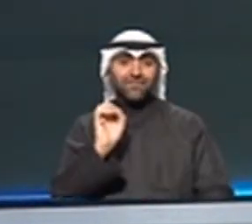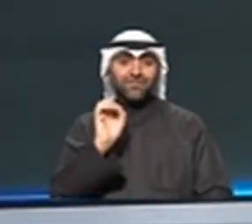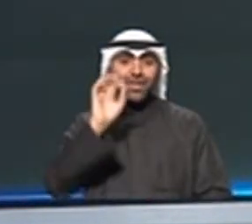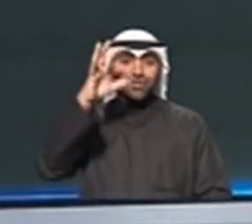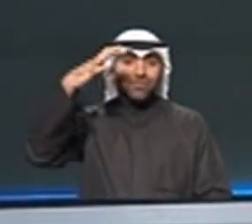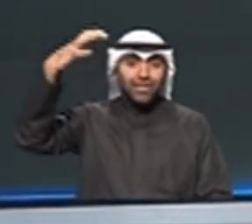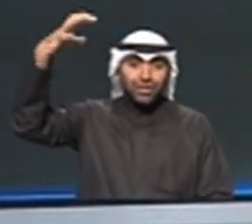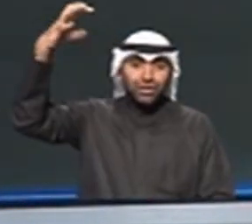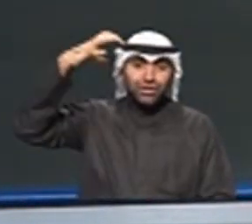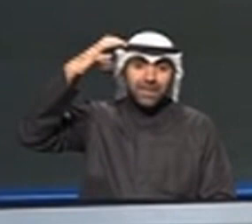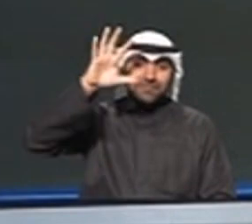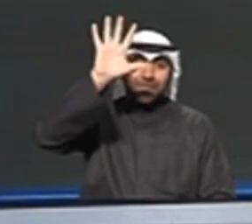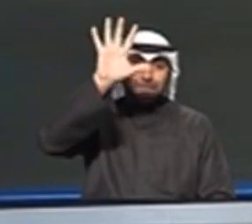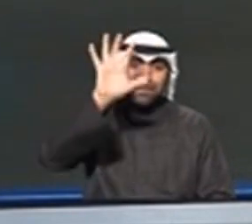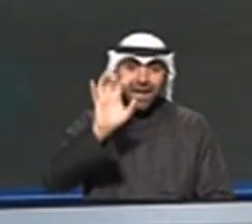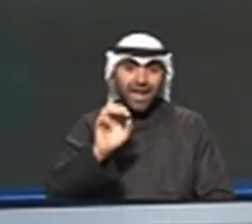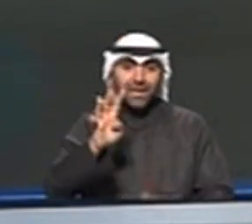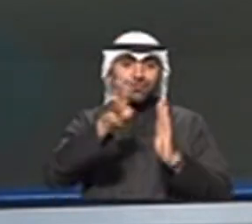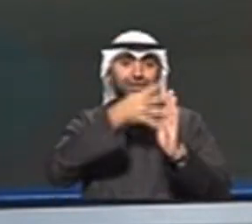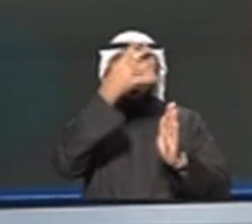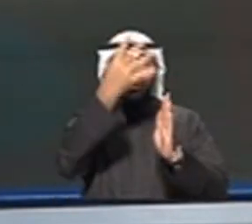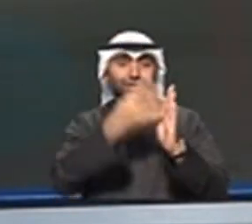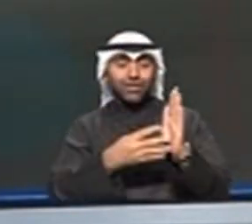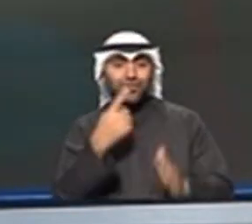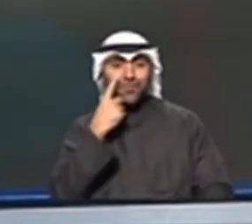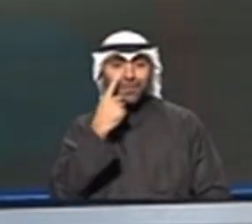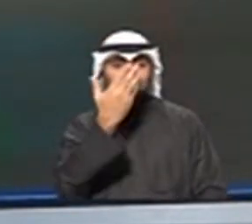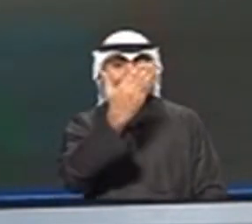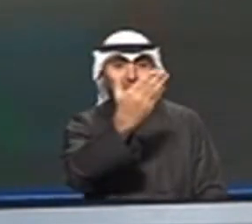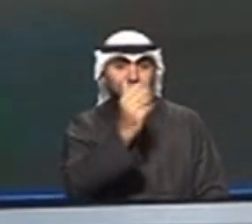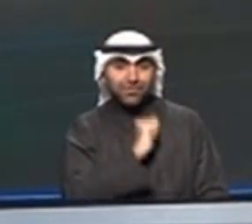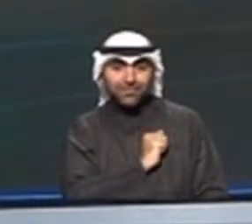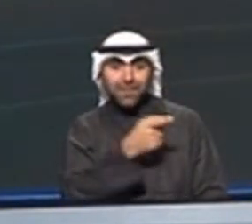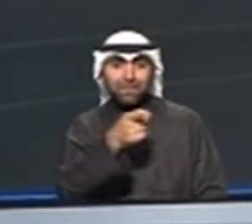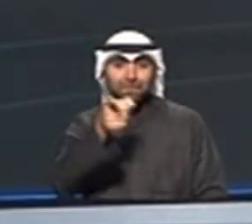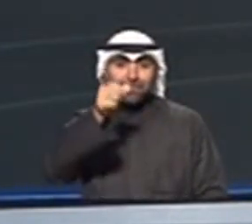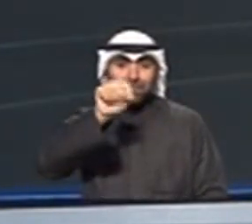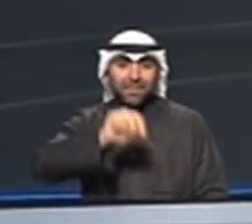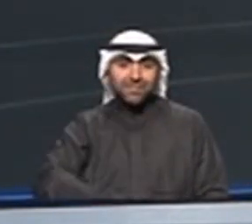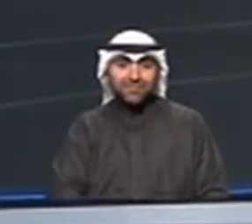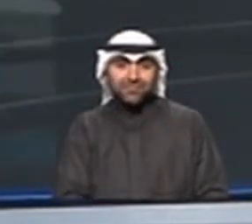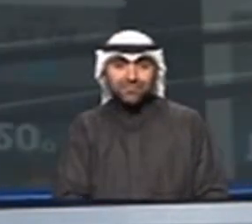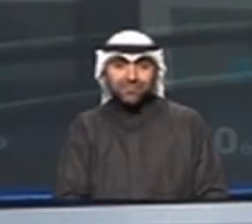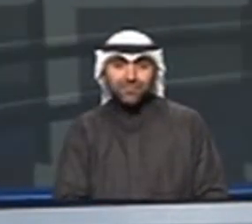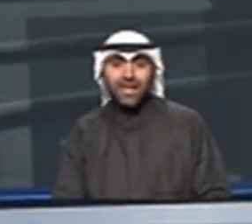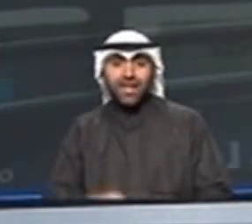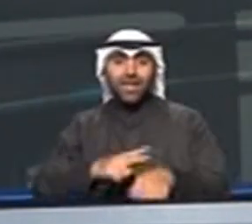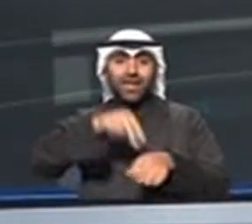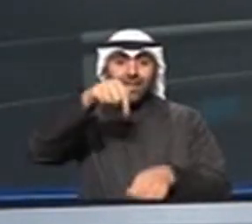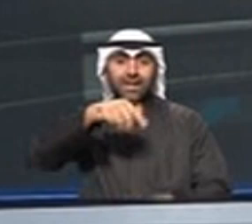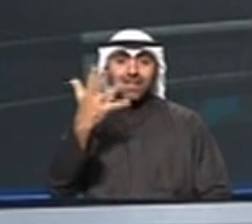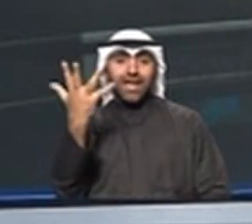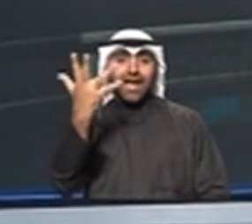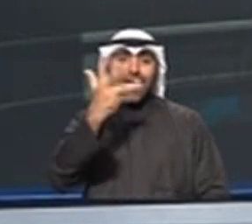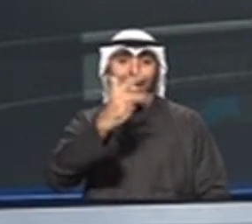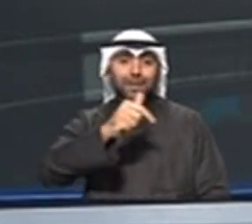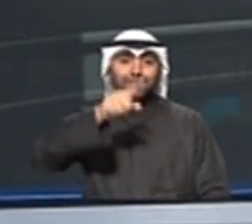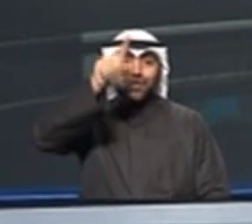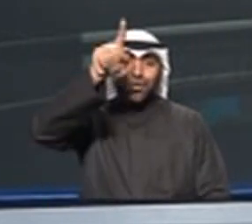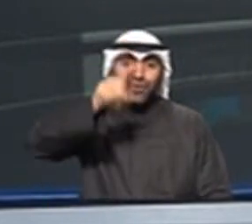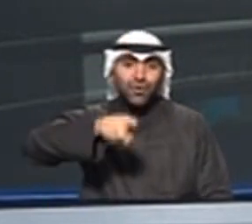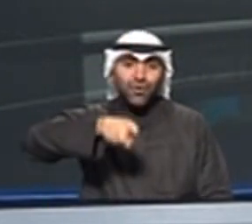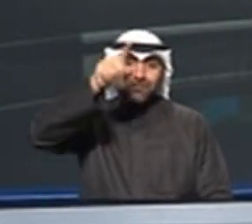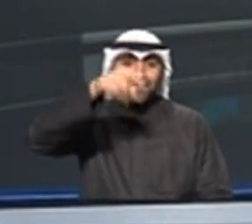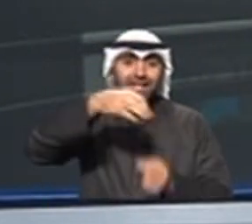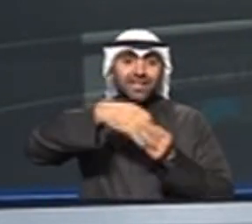دقيقة، والشروق الساعة 6:41، والمغرب الساعة 4:58 دقيقة. أما الطقس المتوقع خلال الأيام الخمسة القادمة،